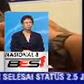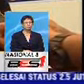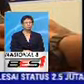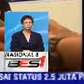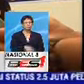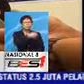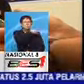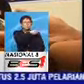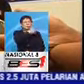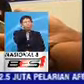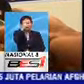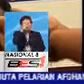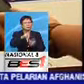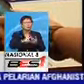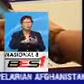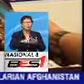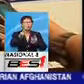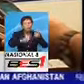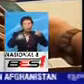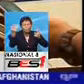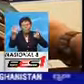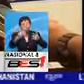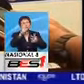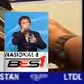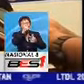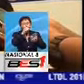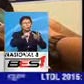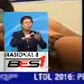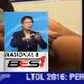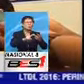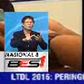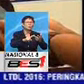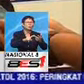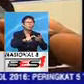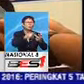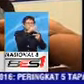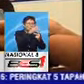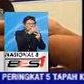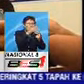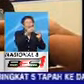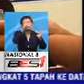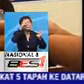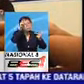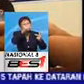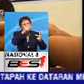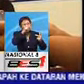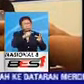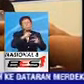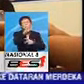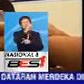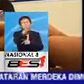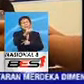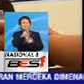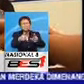pegawai-pegawai kerajaan dan juga orang-orang awam di sekitar pesuk ini. So, skim cepat kaya ini